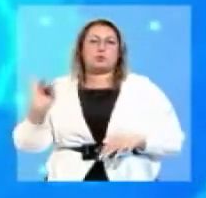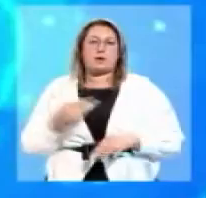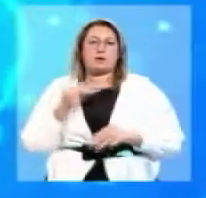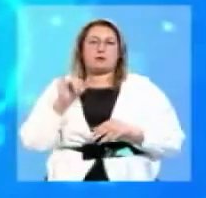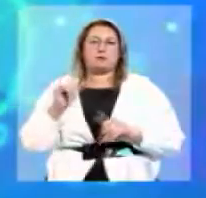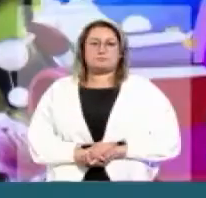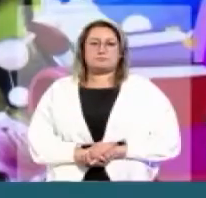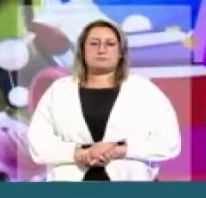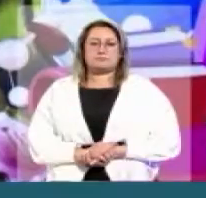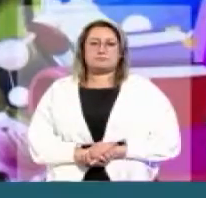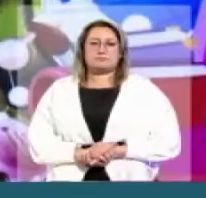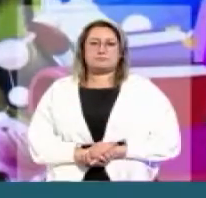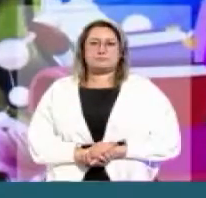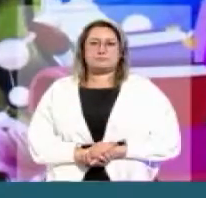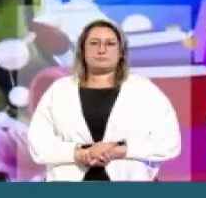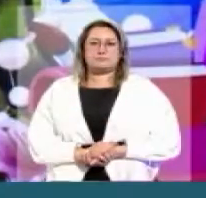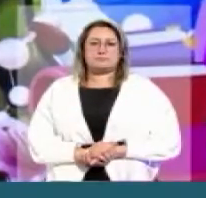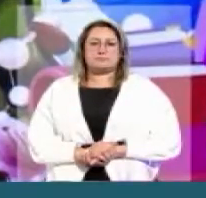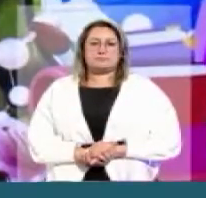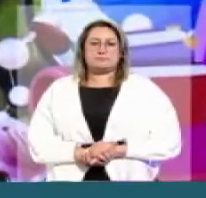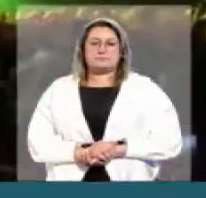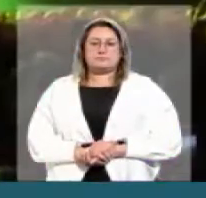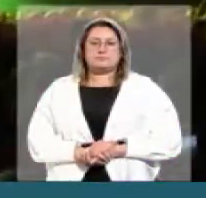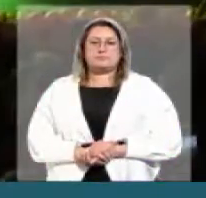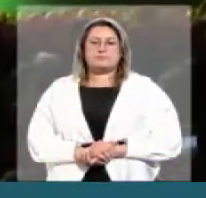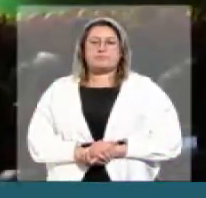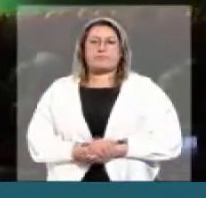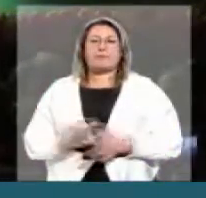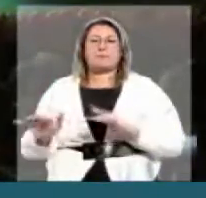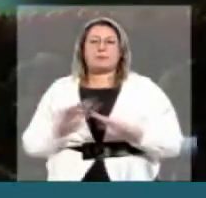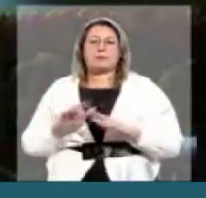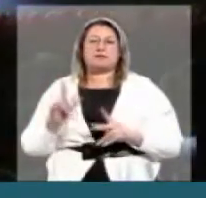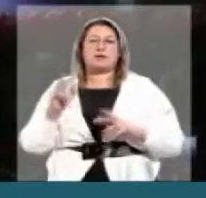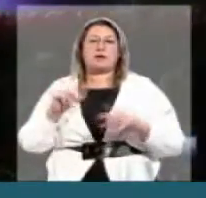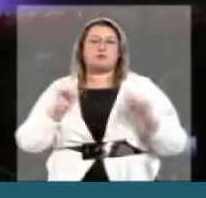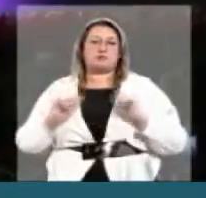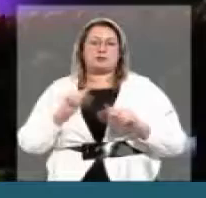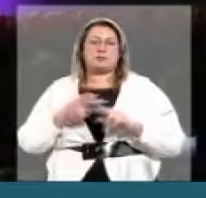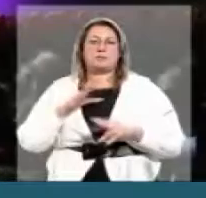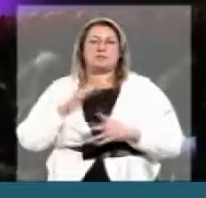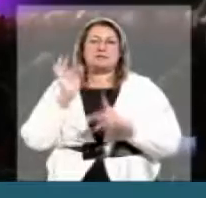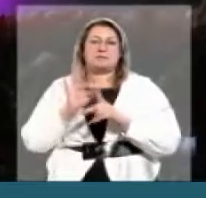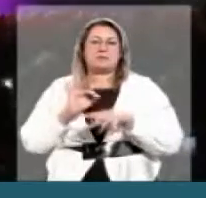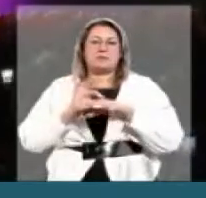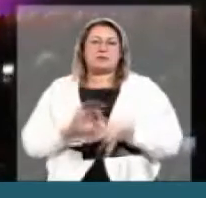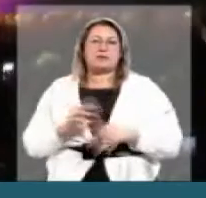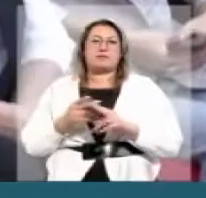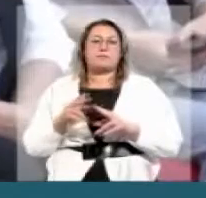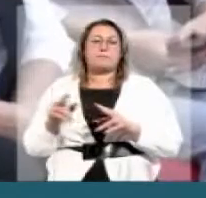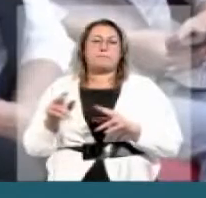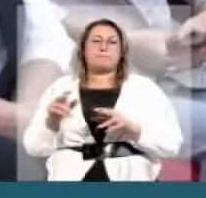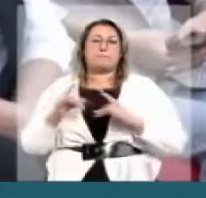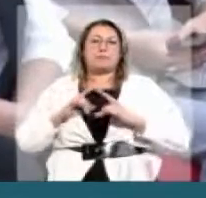айналған. Ұстаздарды ұлықтау, ұйымдастырылған іс-шараның негізгі мақсаты осы болды. Өңіріміздің түкпір-түкпірінен